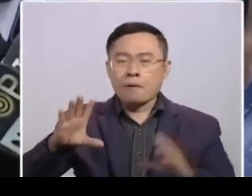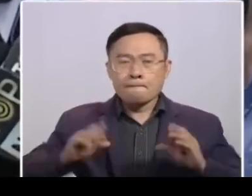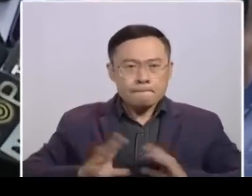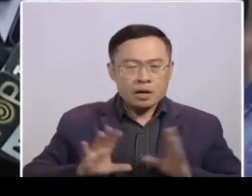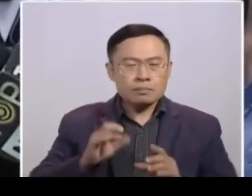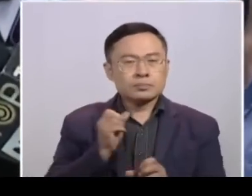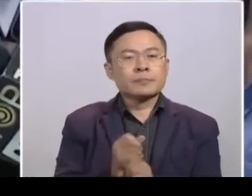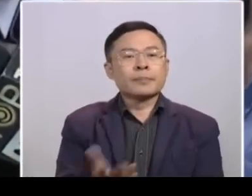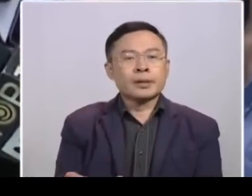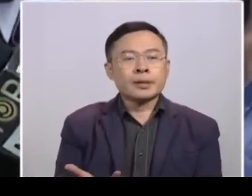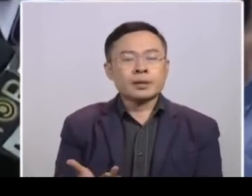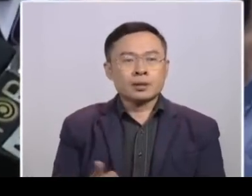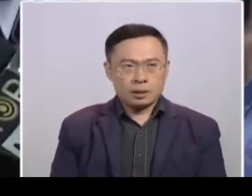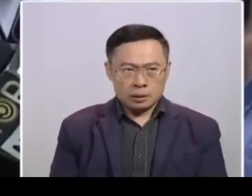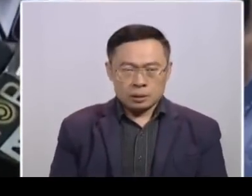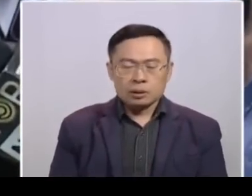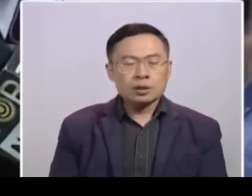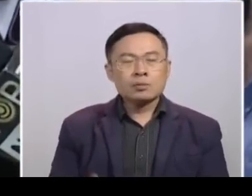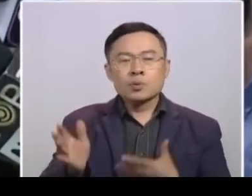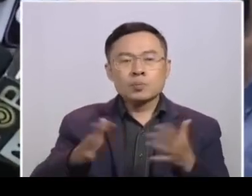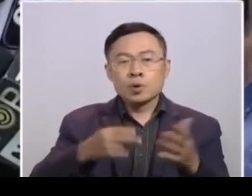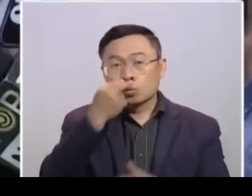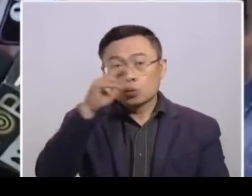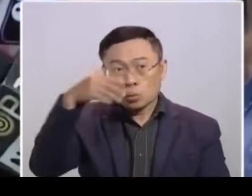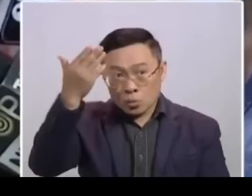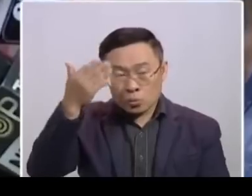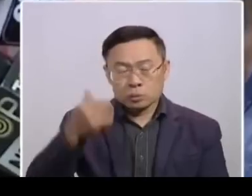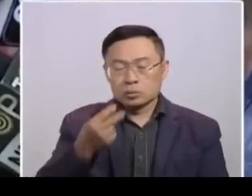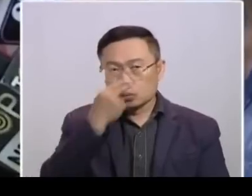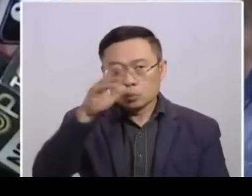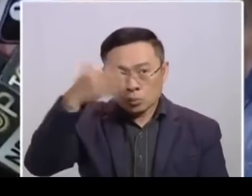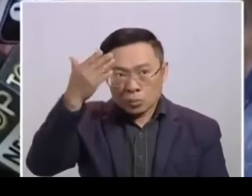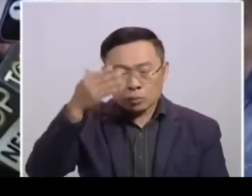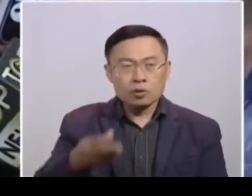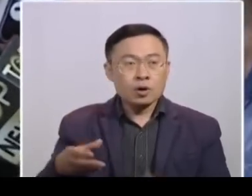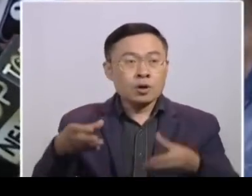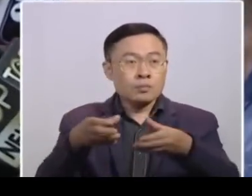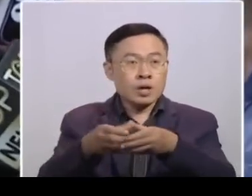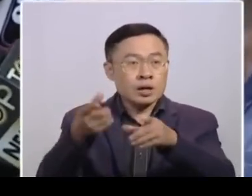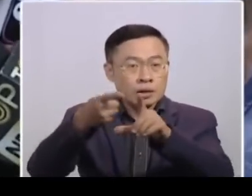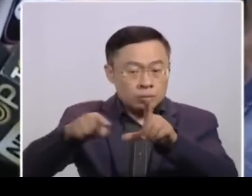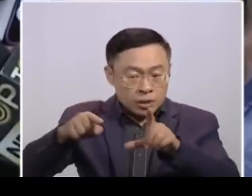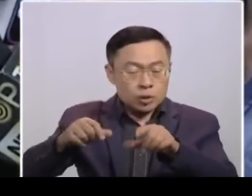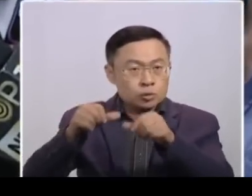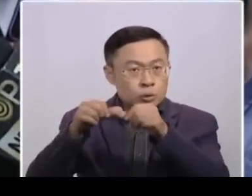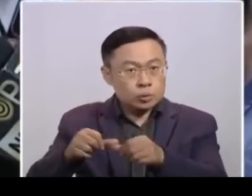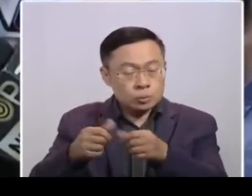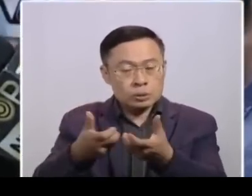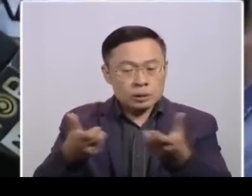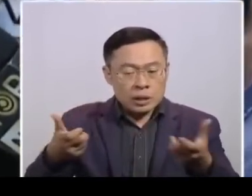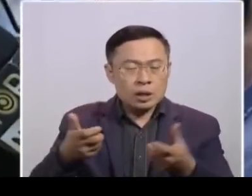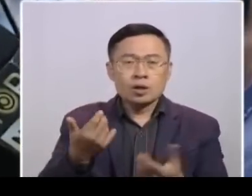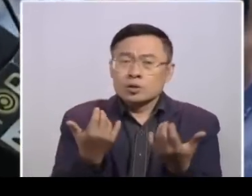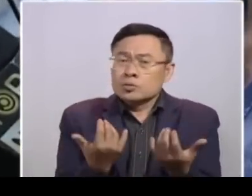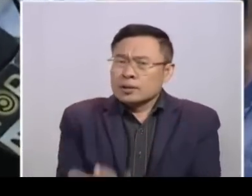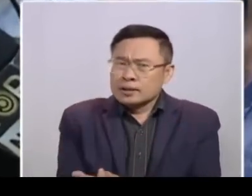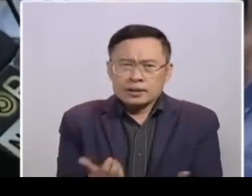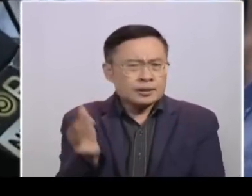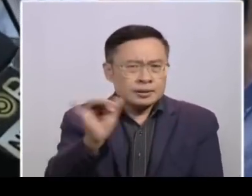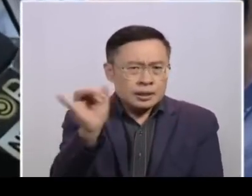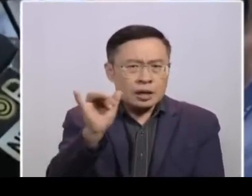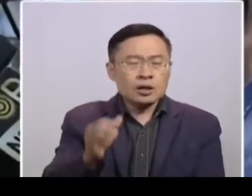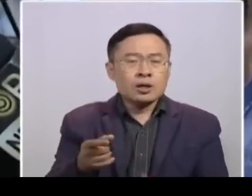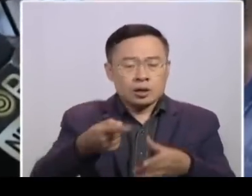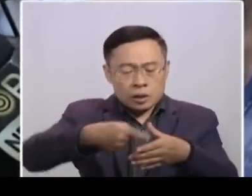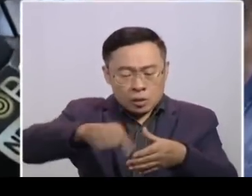จริงไม่จริงแล้วก็ย้ำว่าหลักการชนะไม่ได้กำหนดว่าจะมีพรรคก้าวไกลหรือไม่เพราะว่าวันนี้กรอบยังคงอยู่ใ